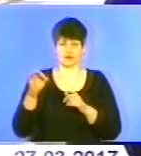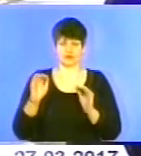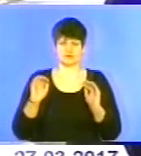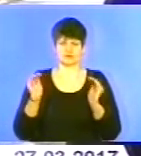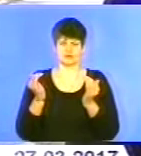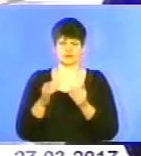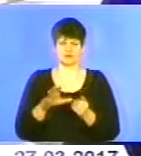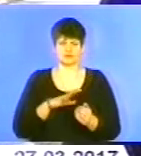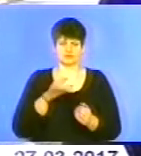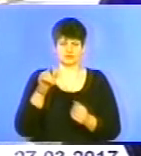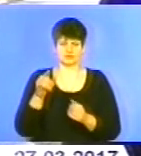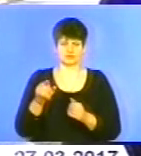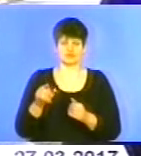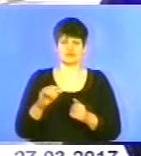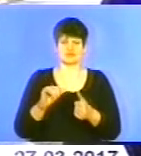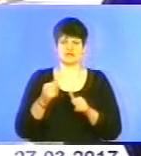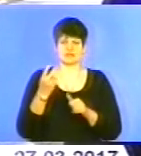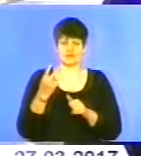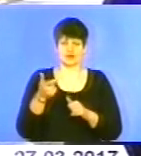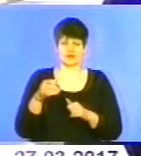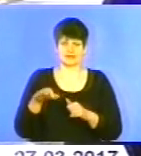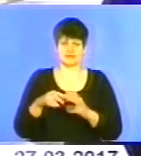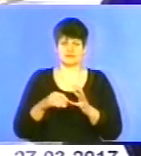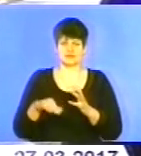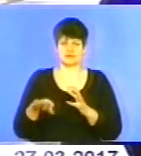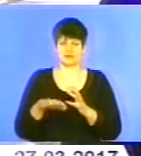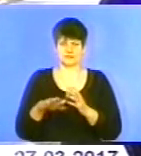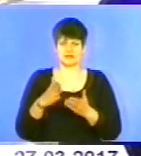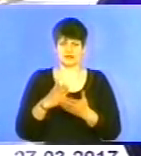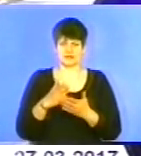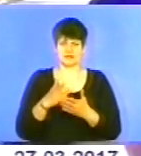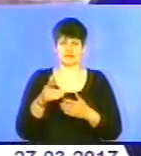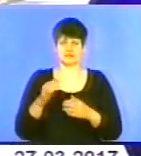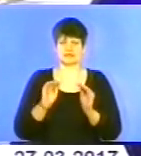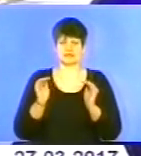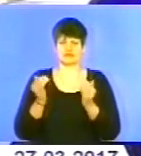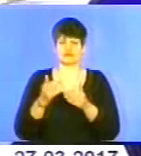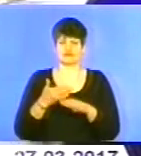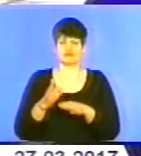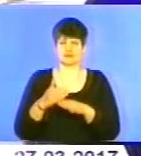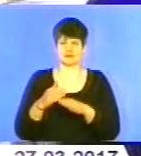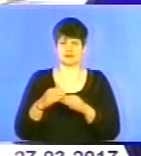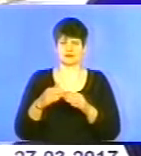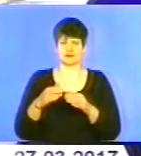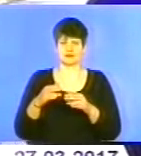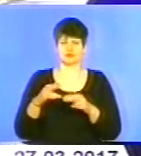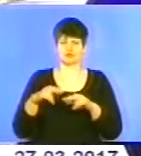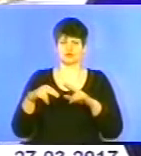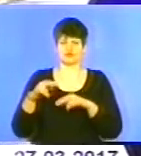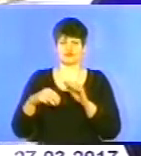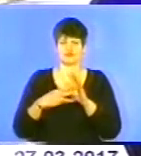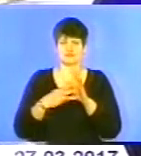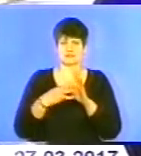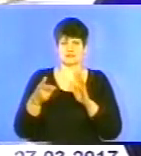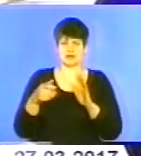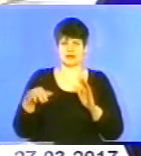що міська рада замість 2 гектарів земельної ділянки, на якій розміщений стадіон, виділила забудівнику 8 гектарів